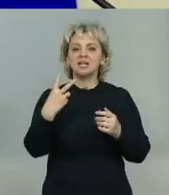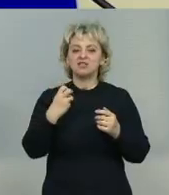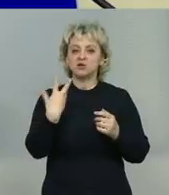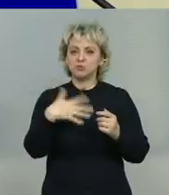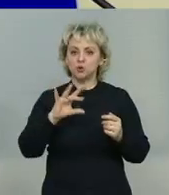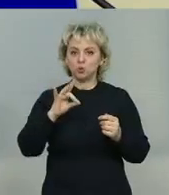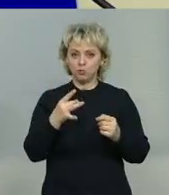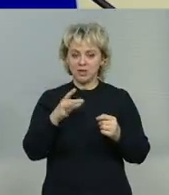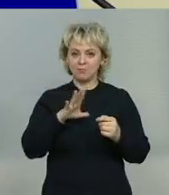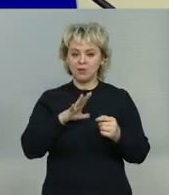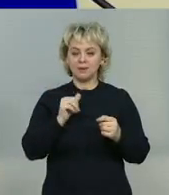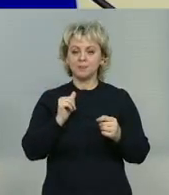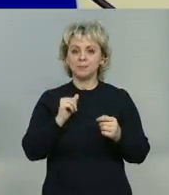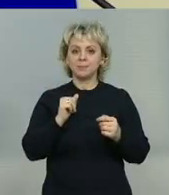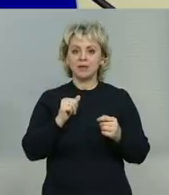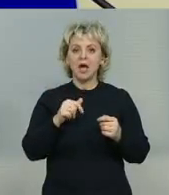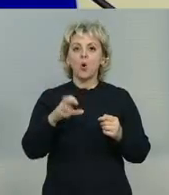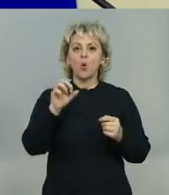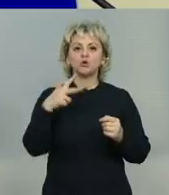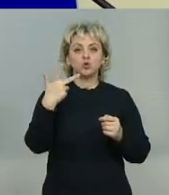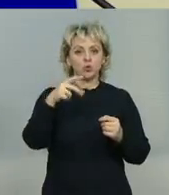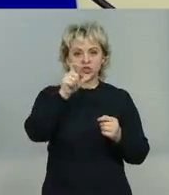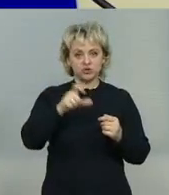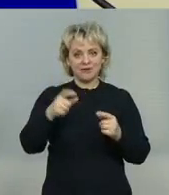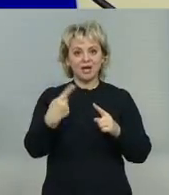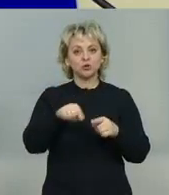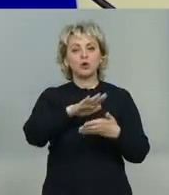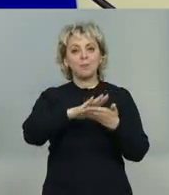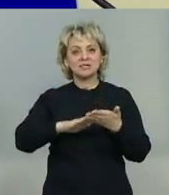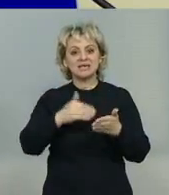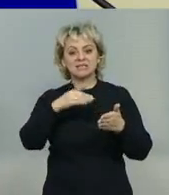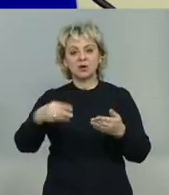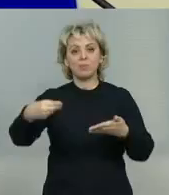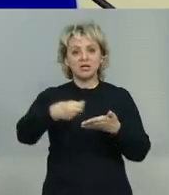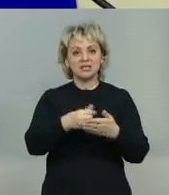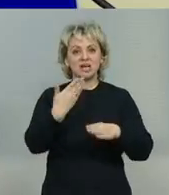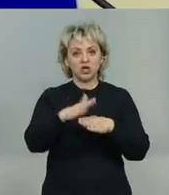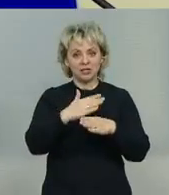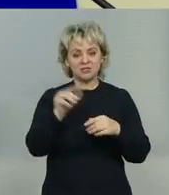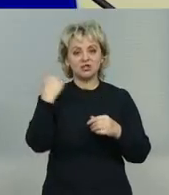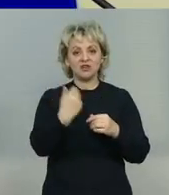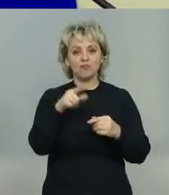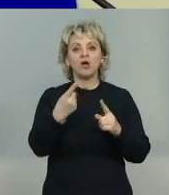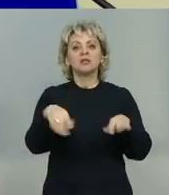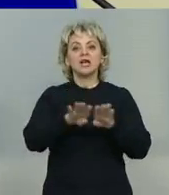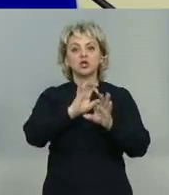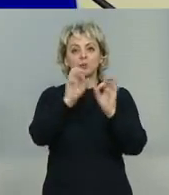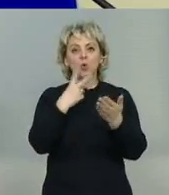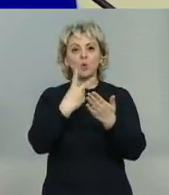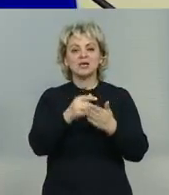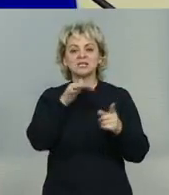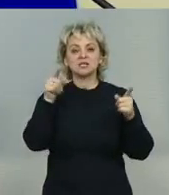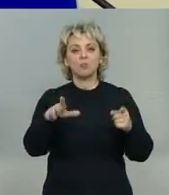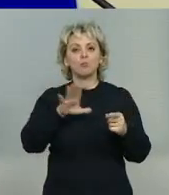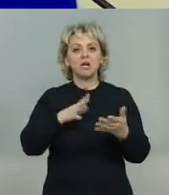рублей от 3 граждан, которые впоследствии списывались при погашении кредита. Таким образом, за указанный